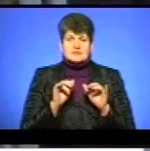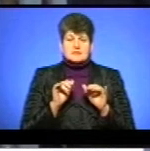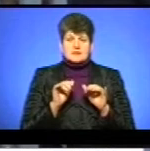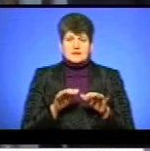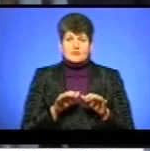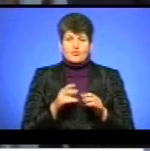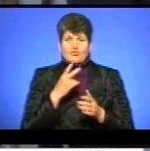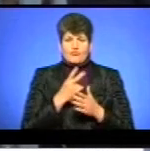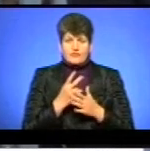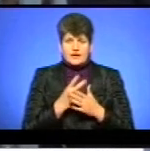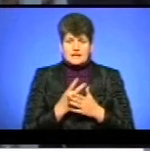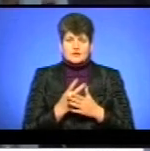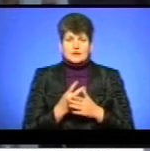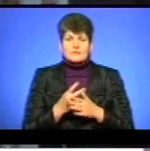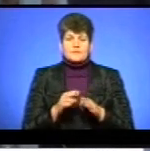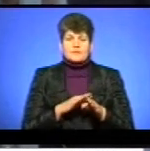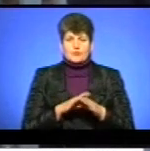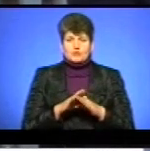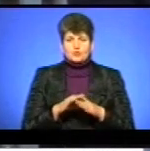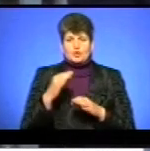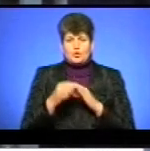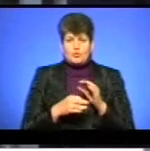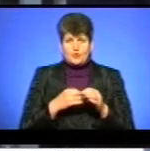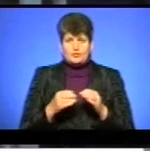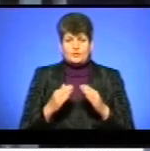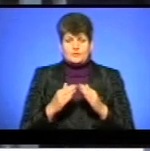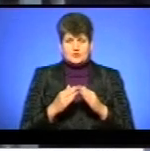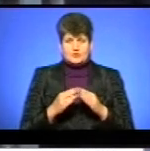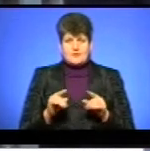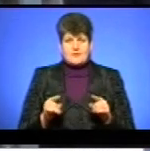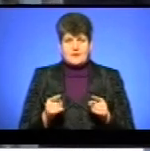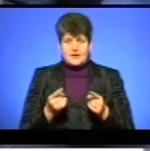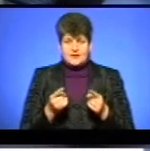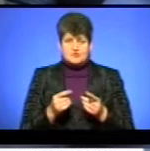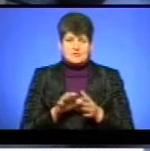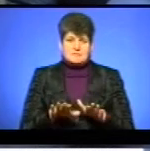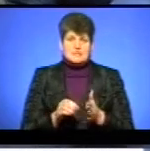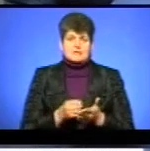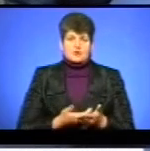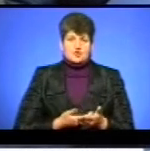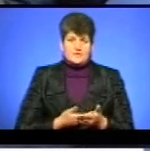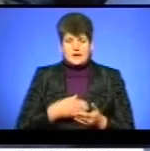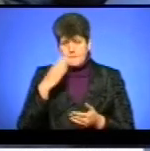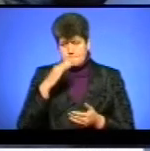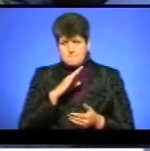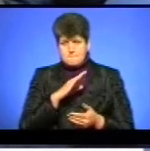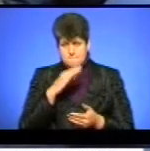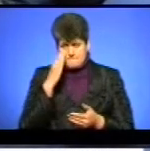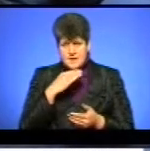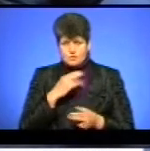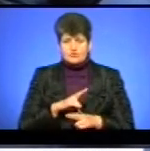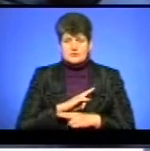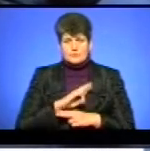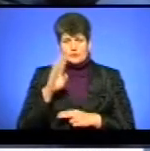вигляді цілодобового домашнього арешту за постійним місцем проживання і реєстрації. Батько загиблого Романа